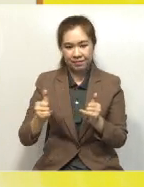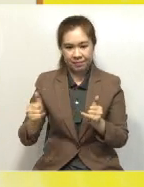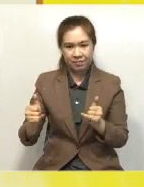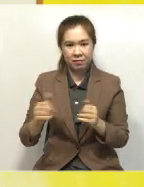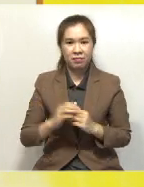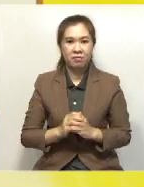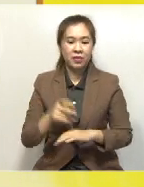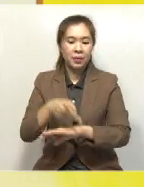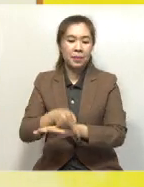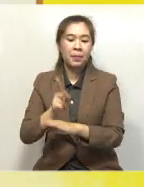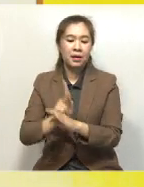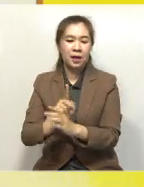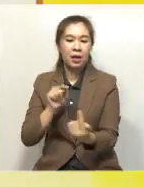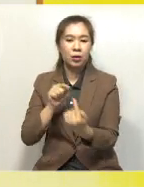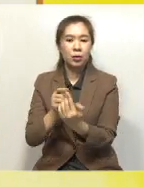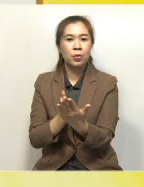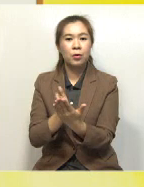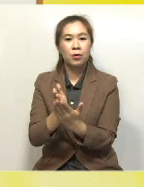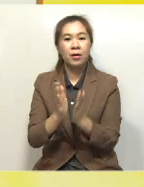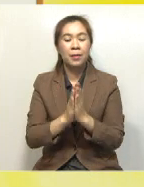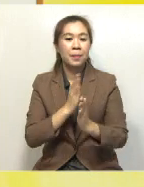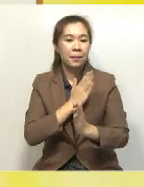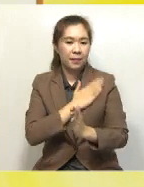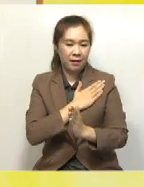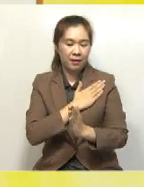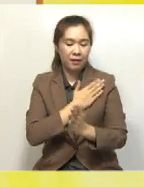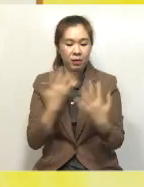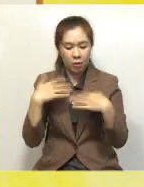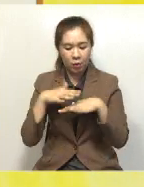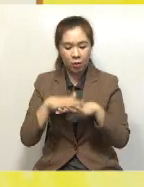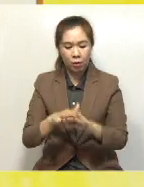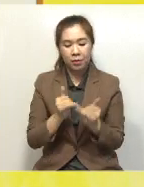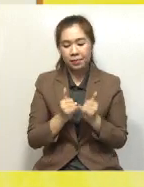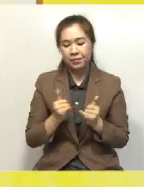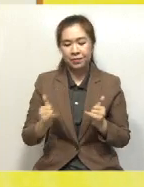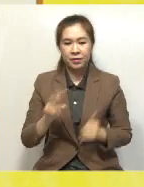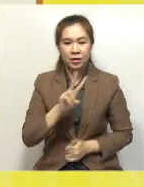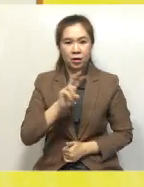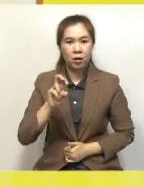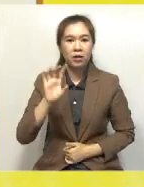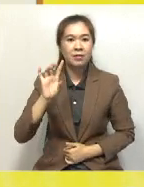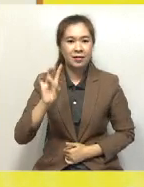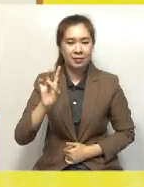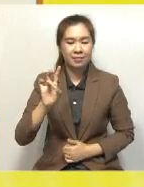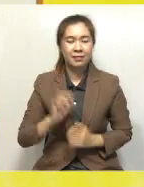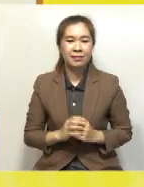ายกทรงเป็นประธานฝ่ายสงฆ์และพระสงฆ์ร่วมเจริญพระพุทธมนต์จำนวน207รูป